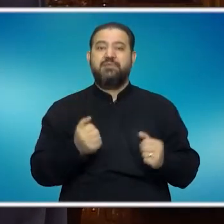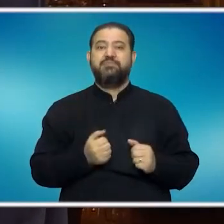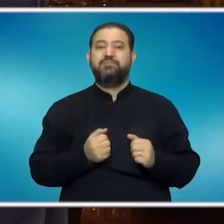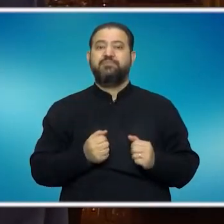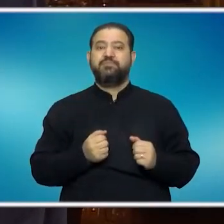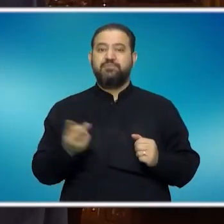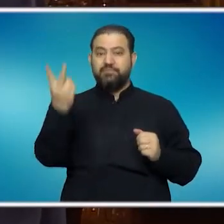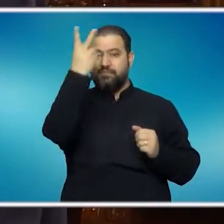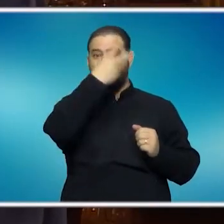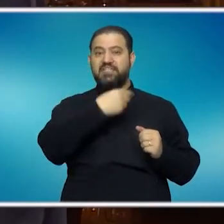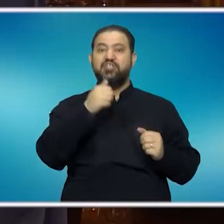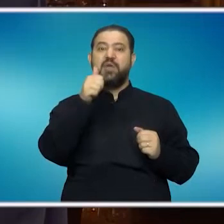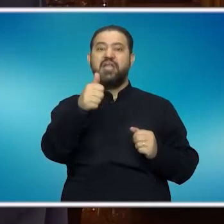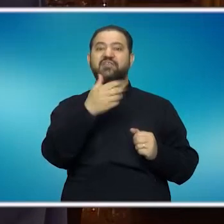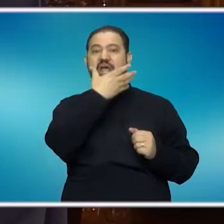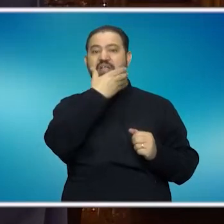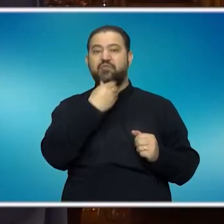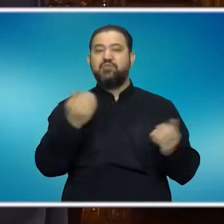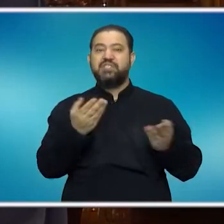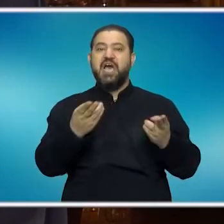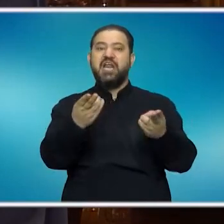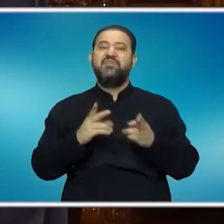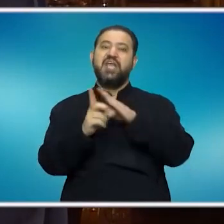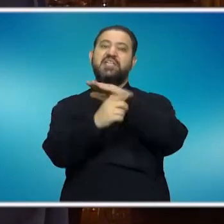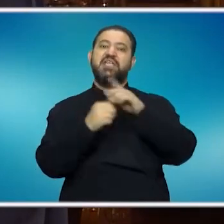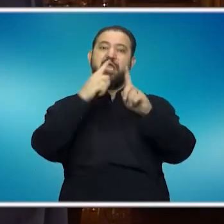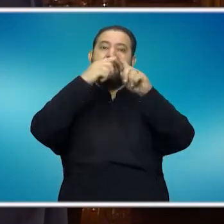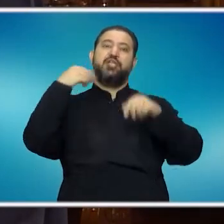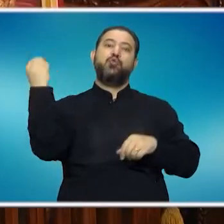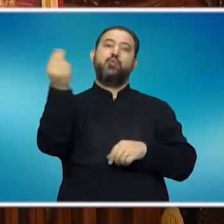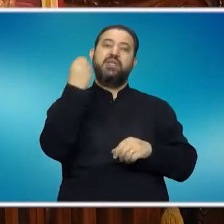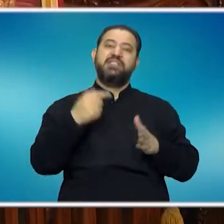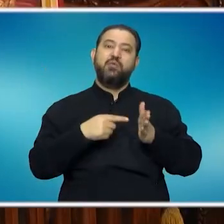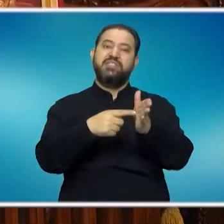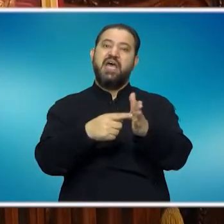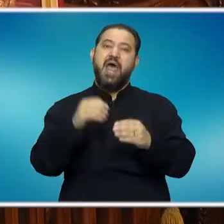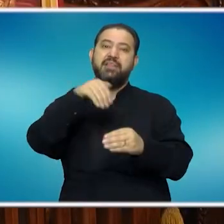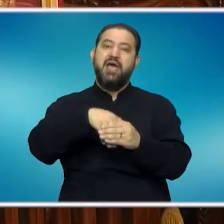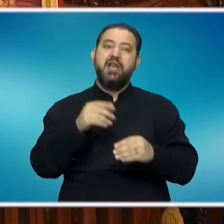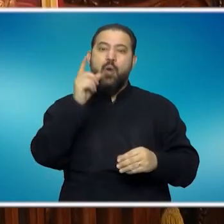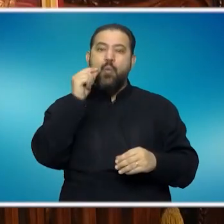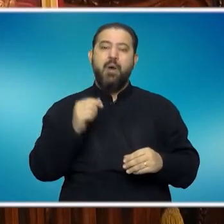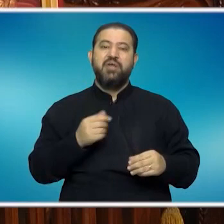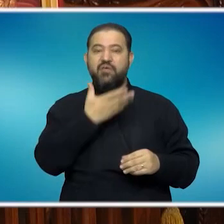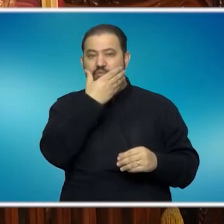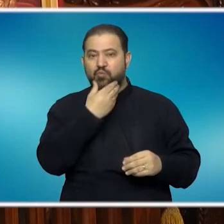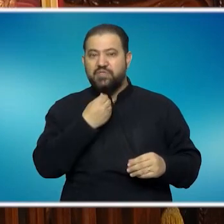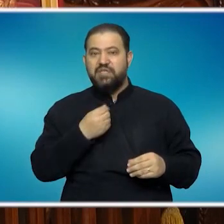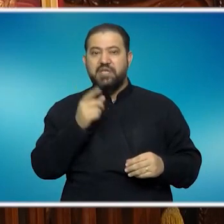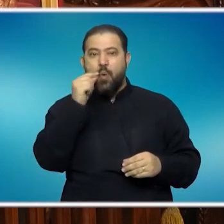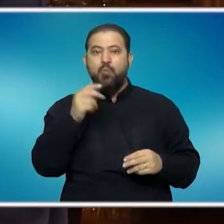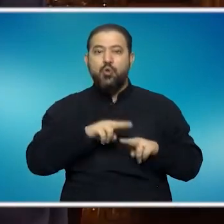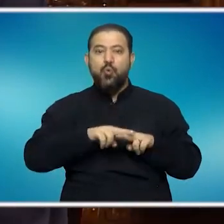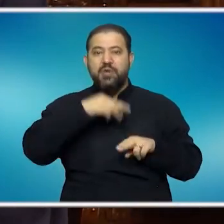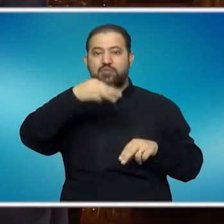nu? Și să înțelegem adevărata frumusețe care vine din Dumnezeu, dar se arată în oameni. Frumusețea naturii umane, ați